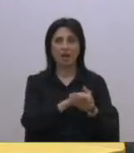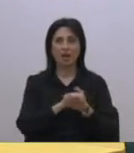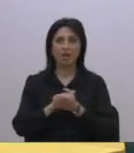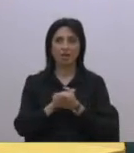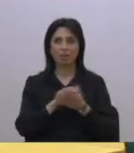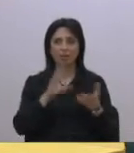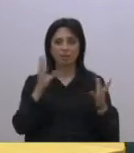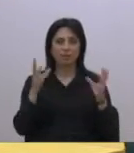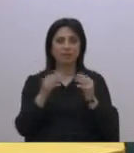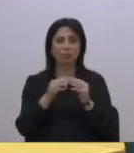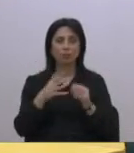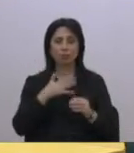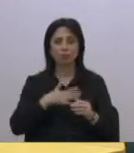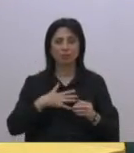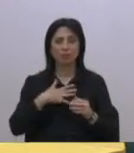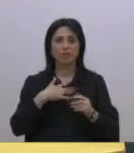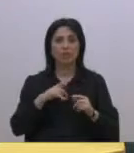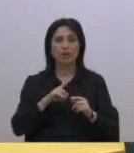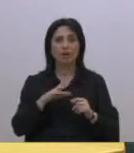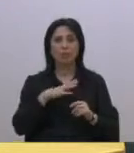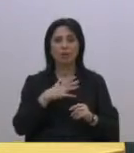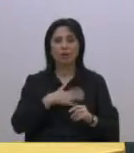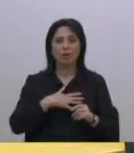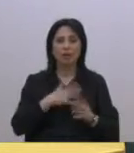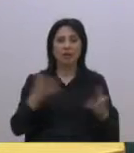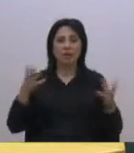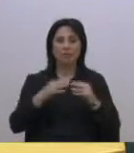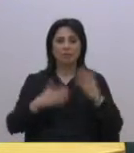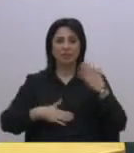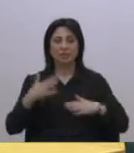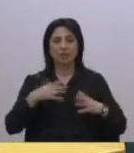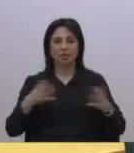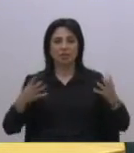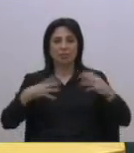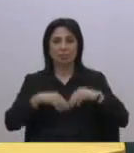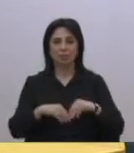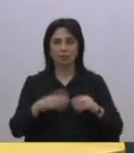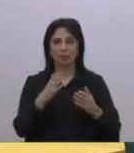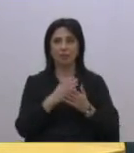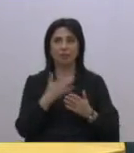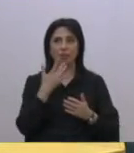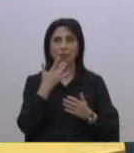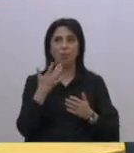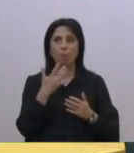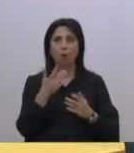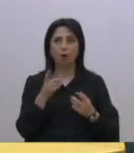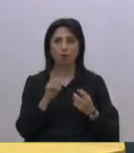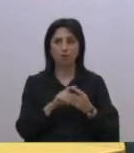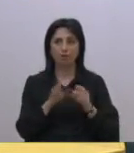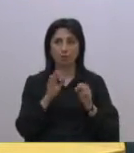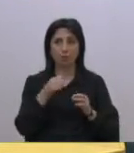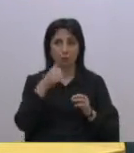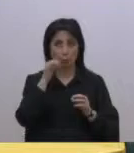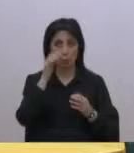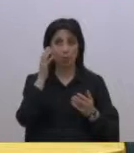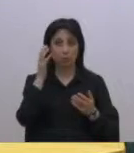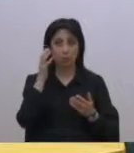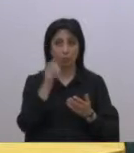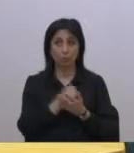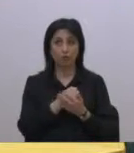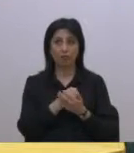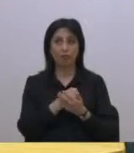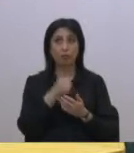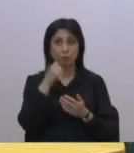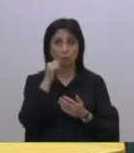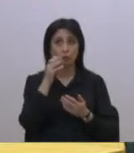საერთო სიხარულის განცდა არ ქონია და ეს პირდაპირ რაღაცნაირად მინდა რომ პოლიტიკასაც დავაკავშირო. მართალითაც გუშინ რომ მოვიგეთ, ან